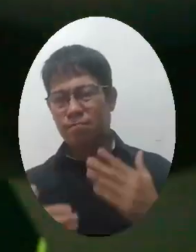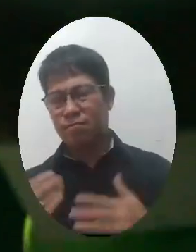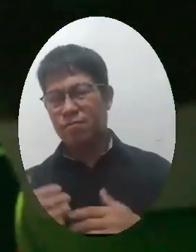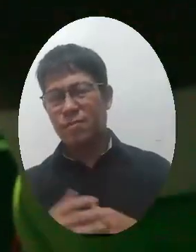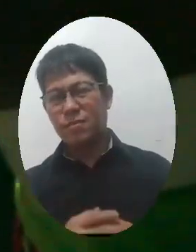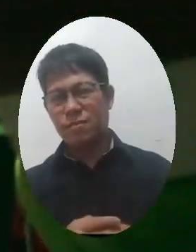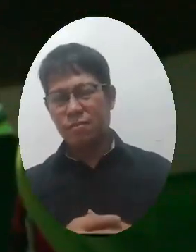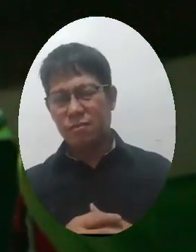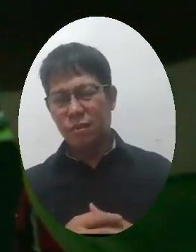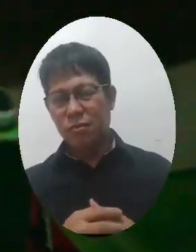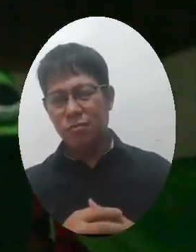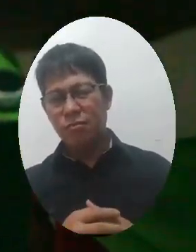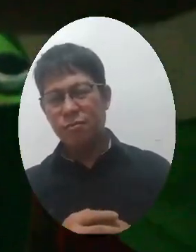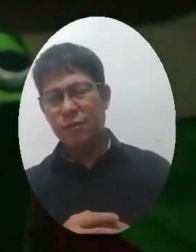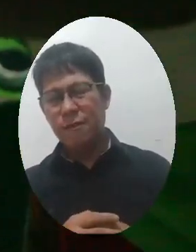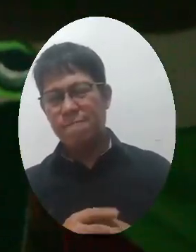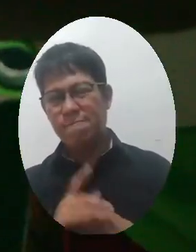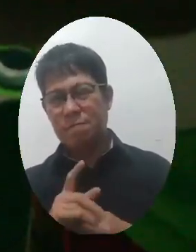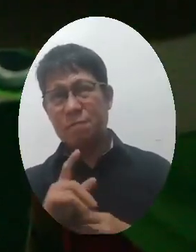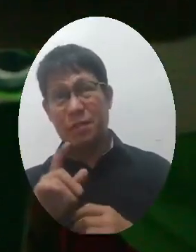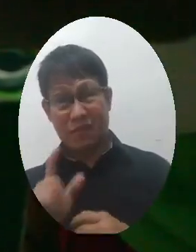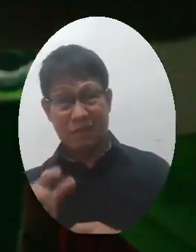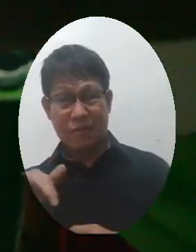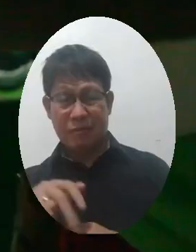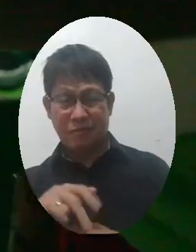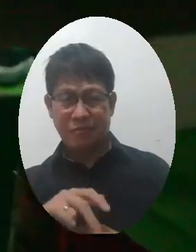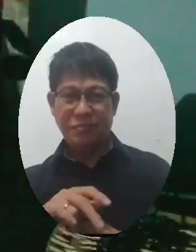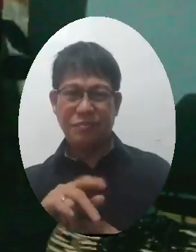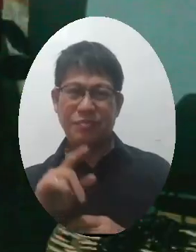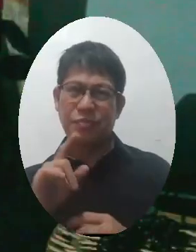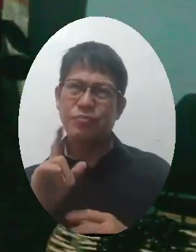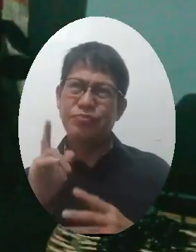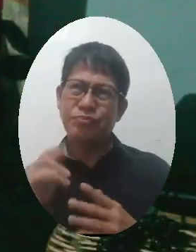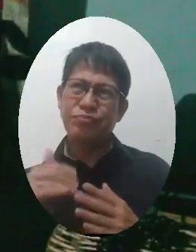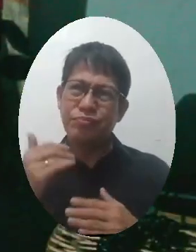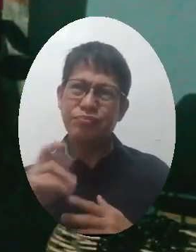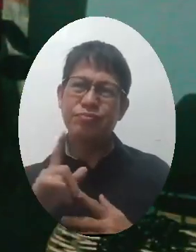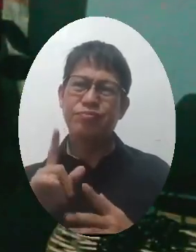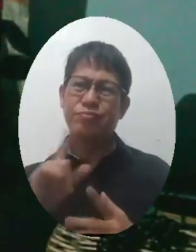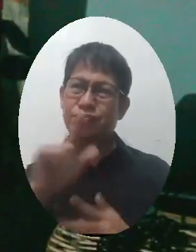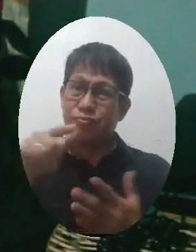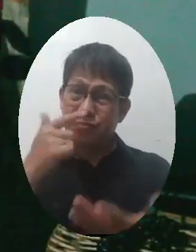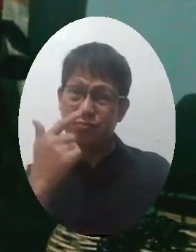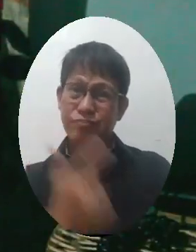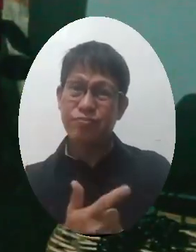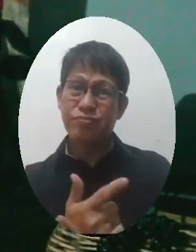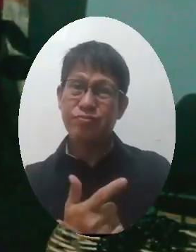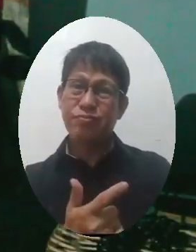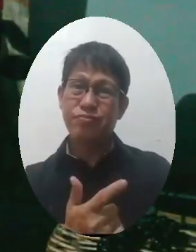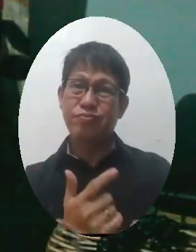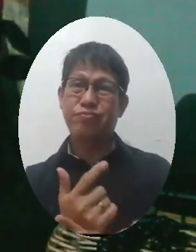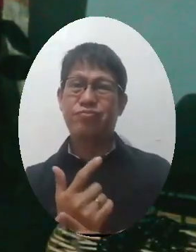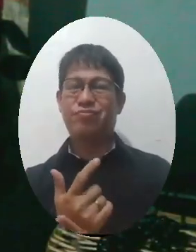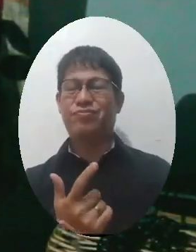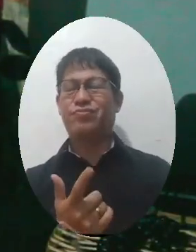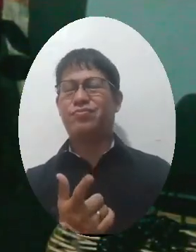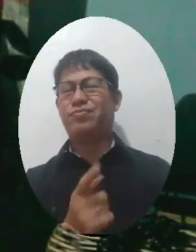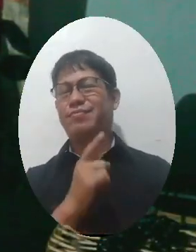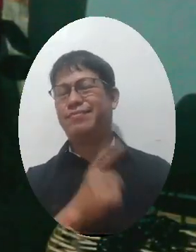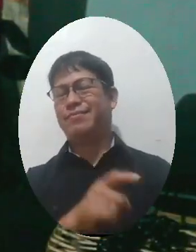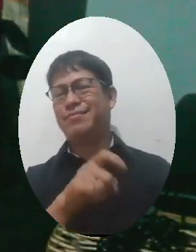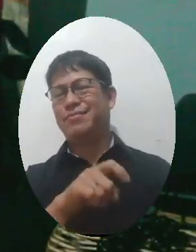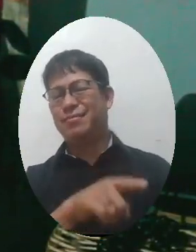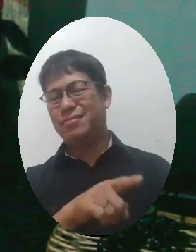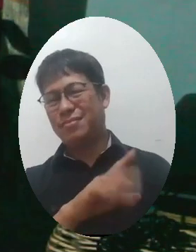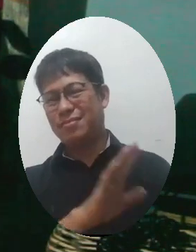Kung sakali po na makalakad siya, syempre makatapos po ng pag-aaral para, kasi hindi naman